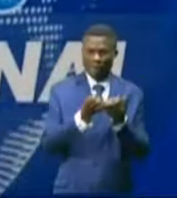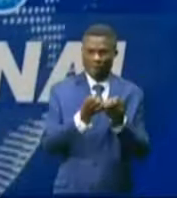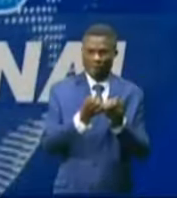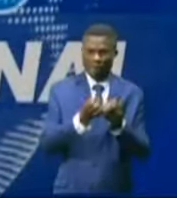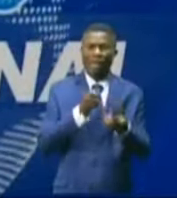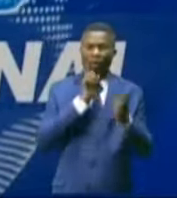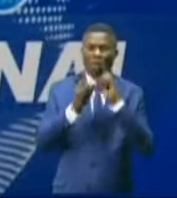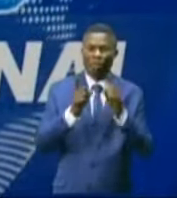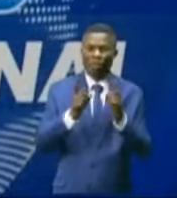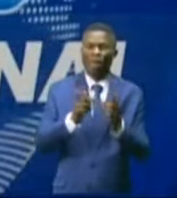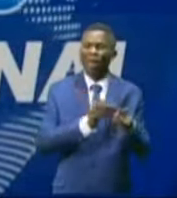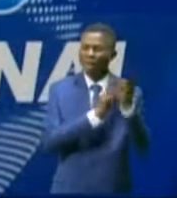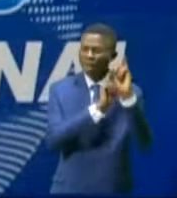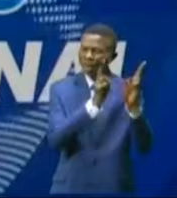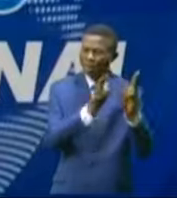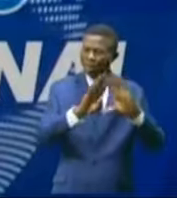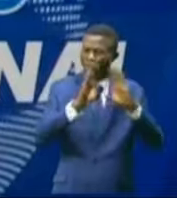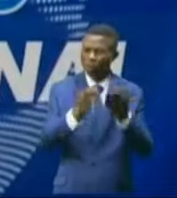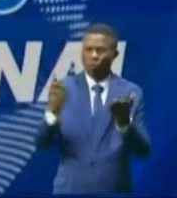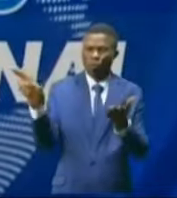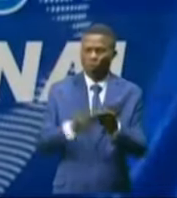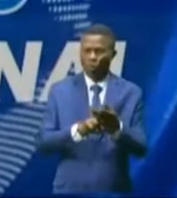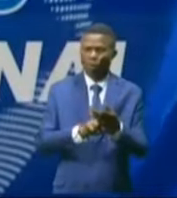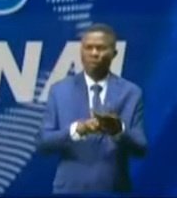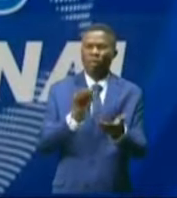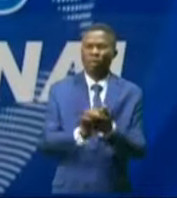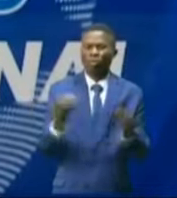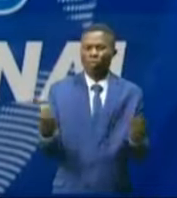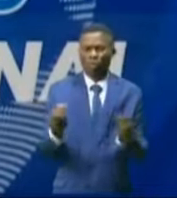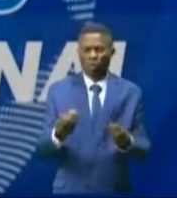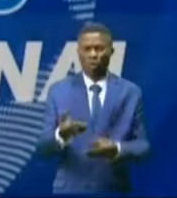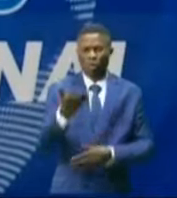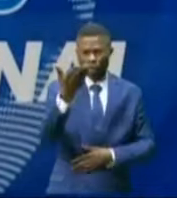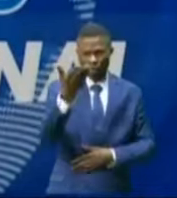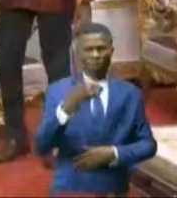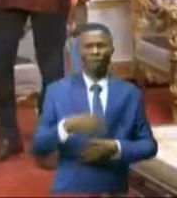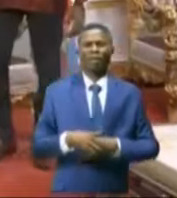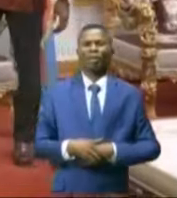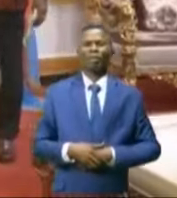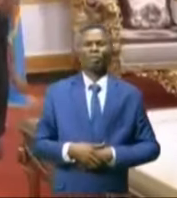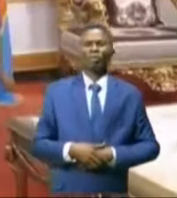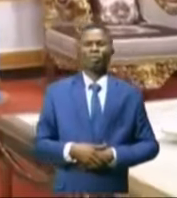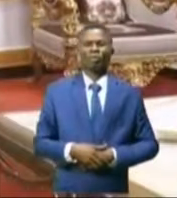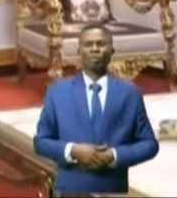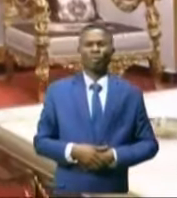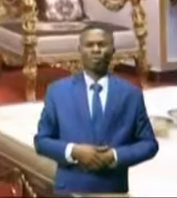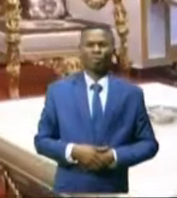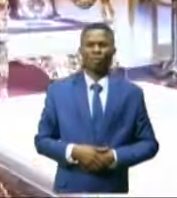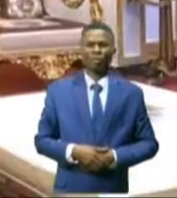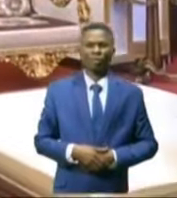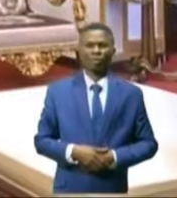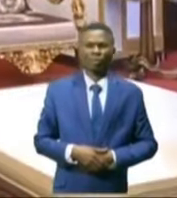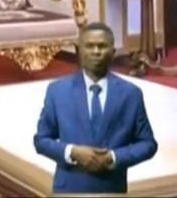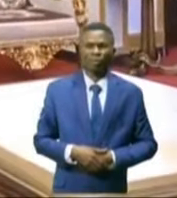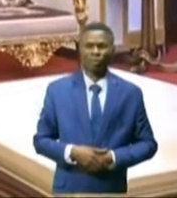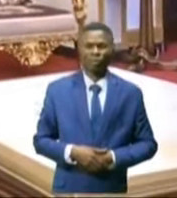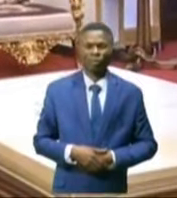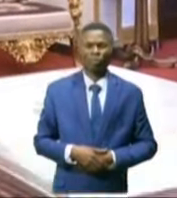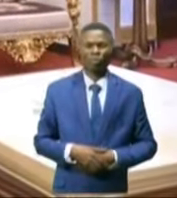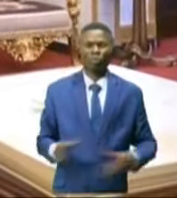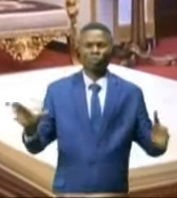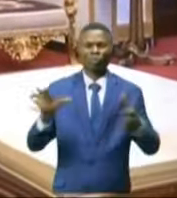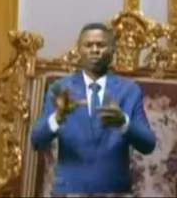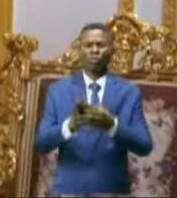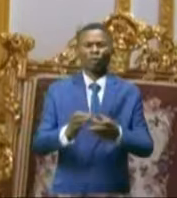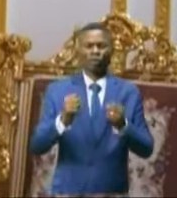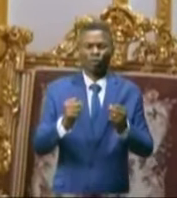revue les contenus de cet accord. Sous-Ingoy pour d'autres précisions. C'est pour une collaboration